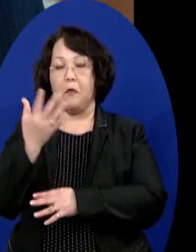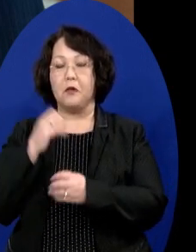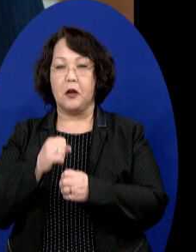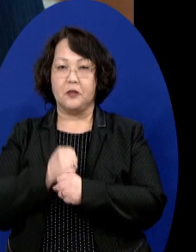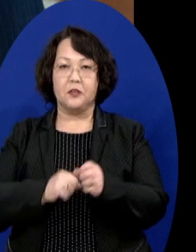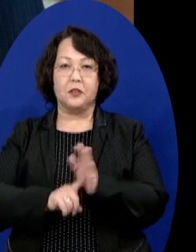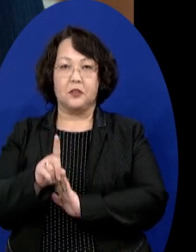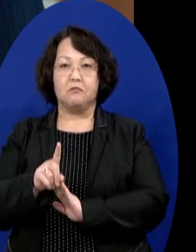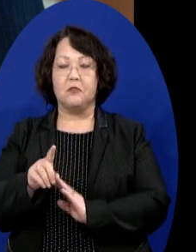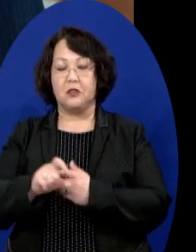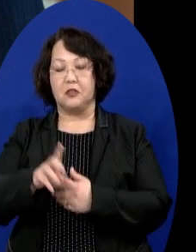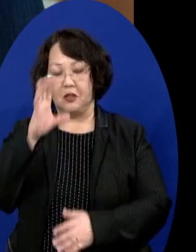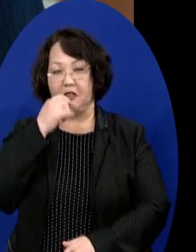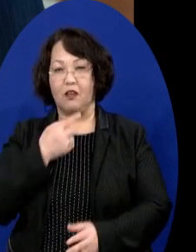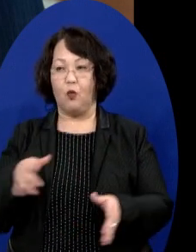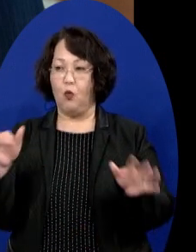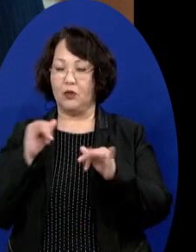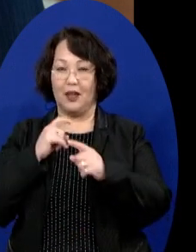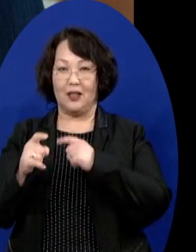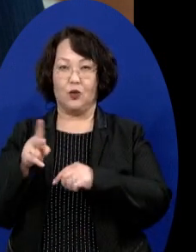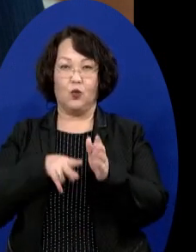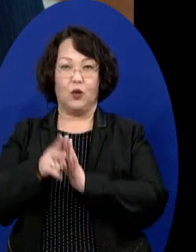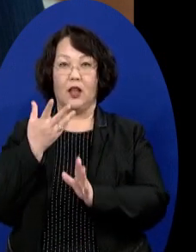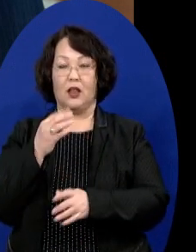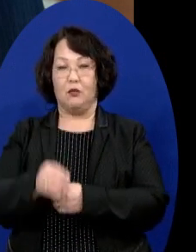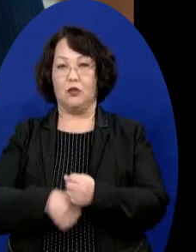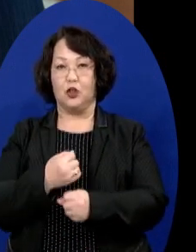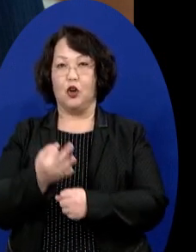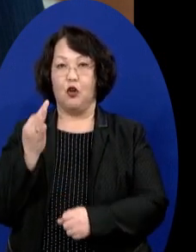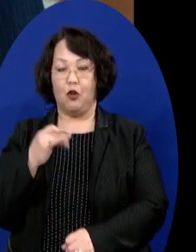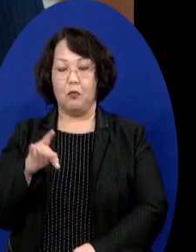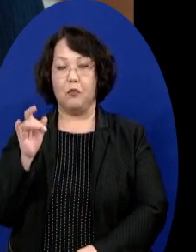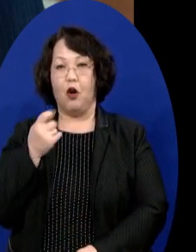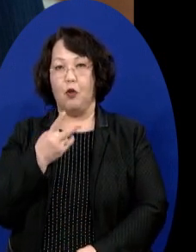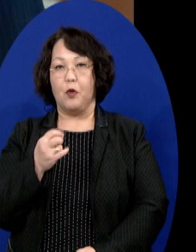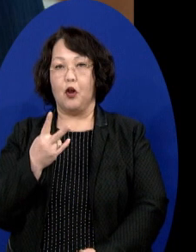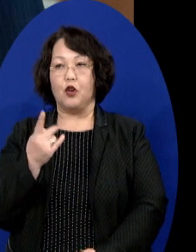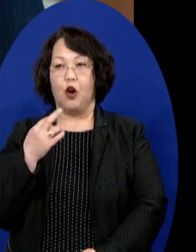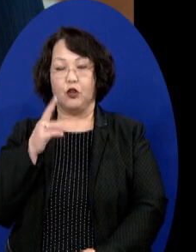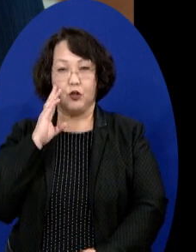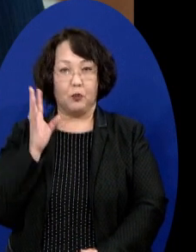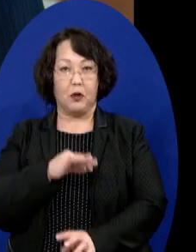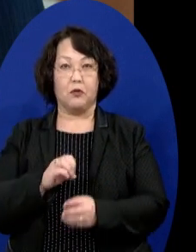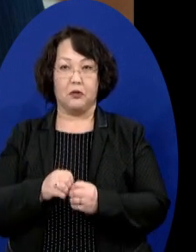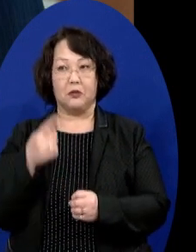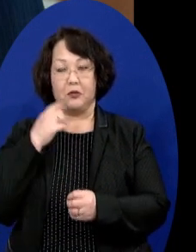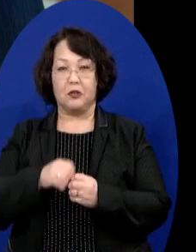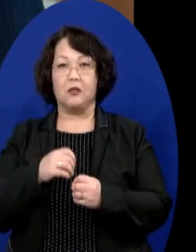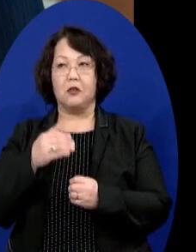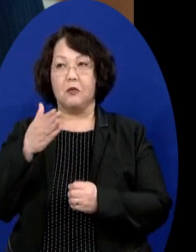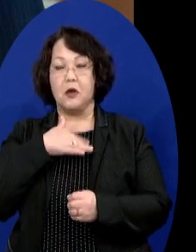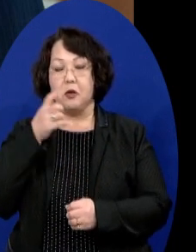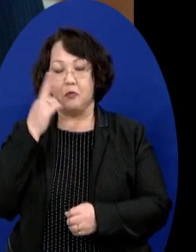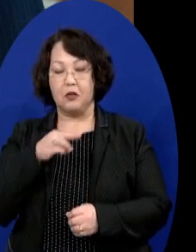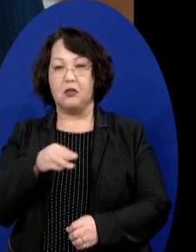Мартинс хоёр орны хооронд дипломат харилцаа тогтоосны 50 жилийн ой 2021 онд тохиосныг дурдж, цаашид эрүүл мэнд,